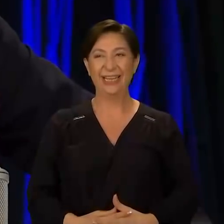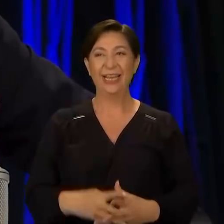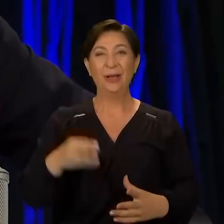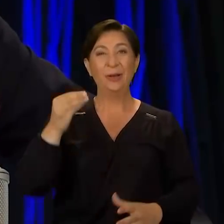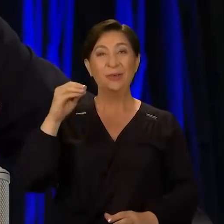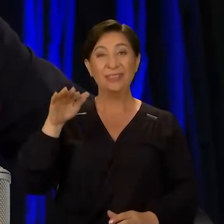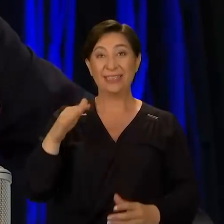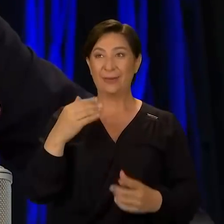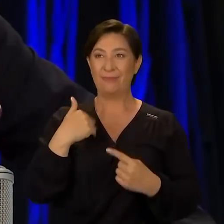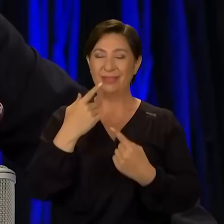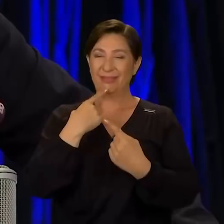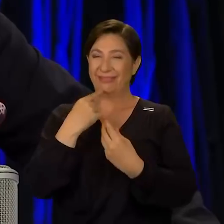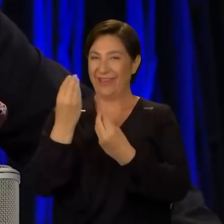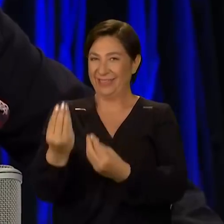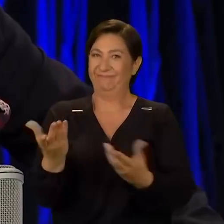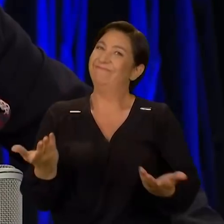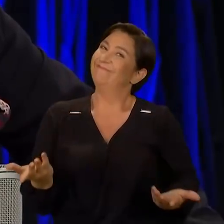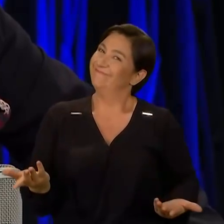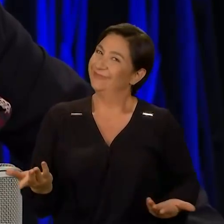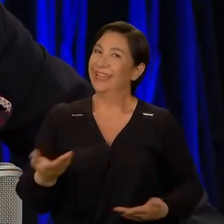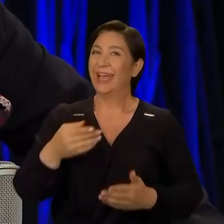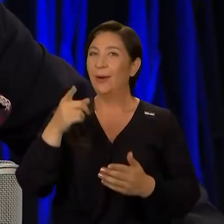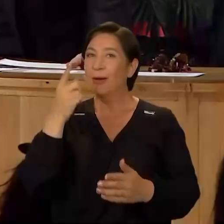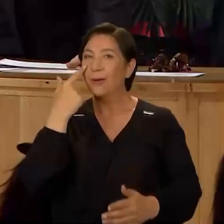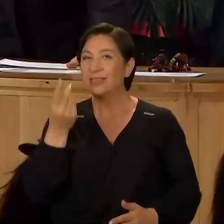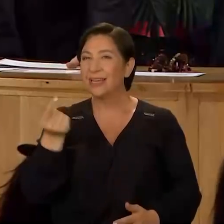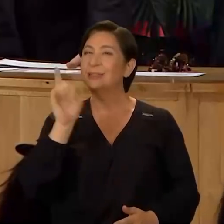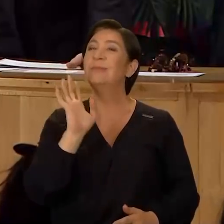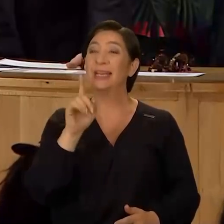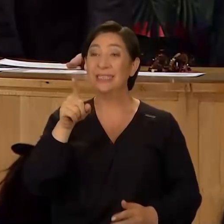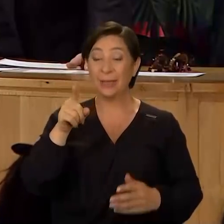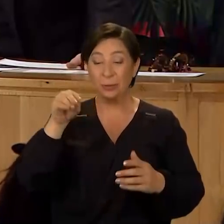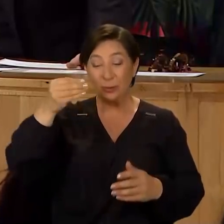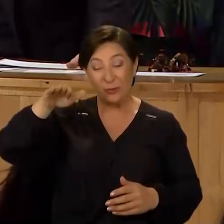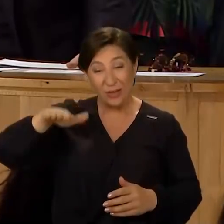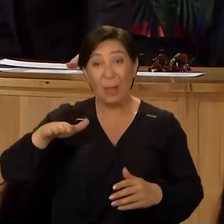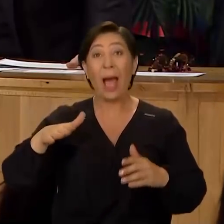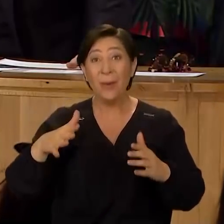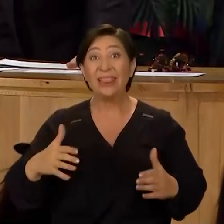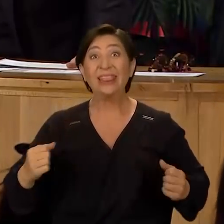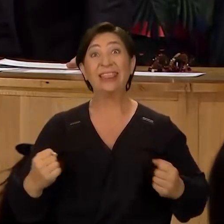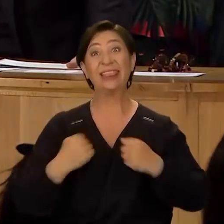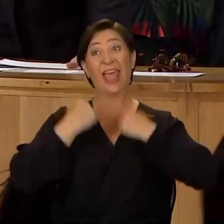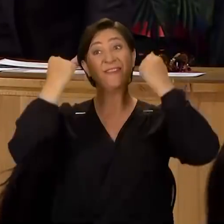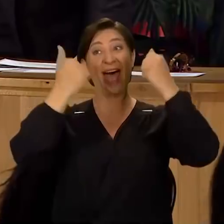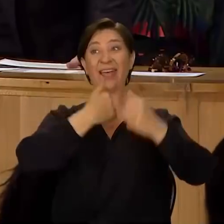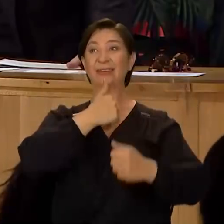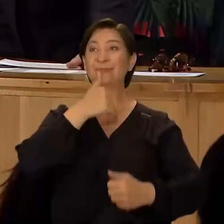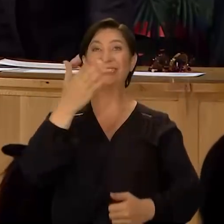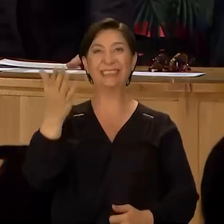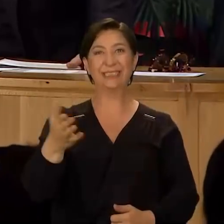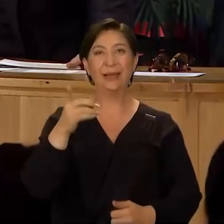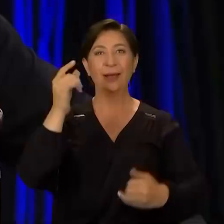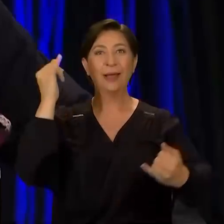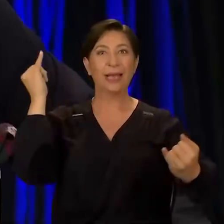Sana benim. Sana bu arada iltifatta bulundum. Es geçtin orayı. Sen ufak tefek i̇şte koca. Böyle kavga etmeye başlıyoruz koca, bizden. Koca Kim kime ne zaman adamsın.